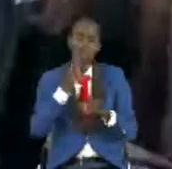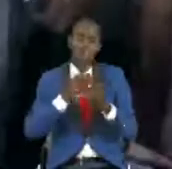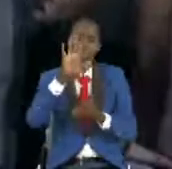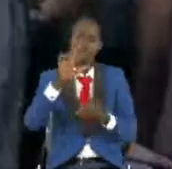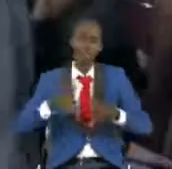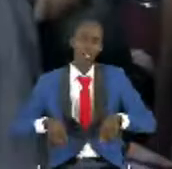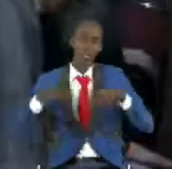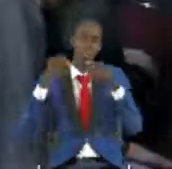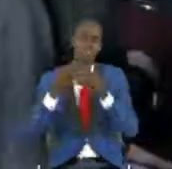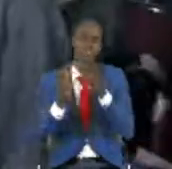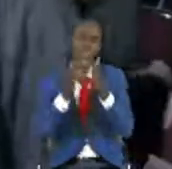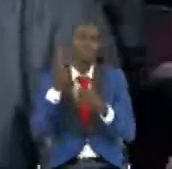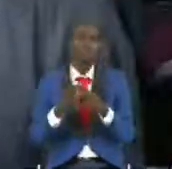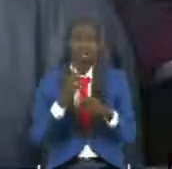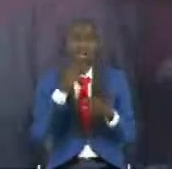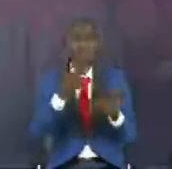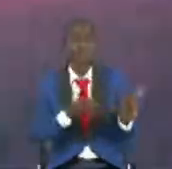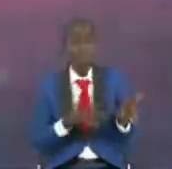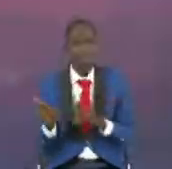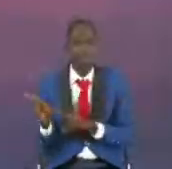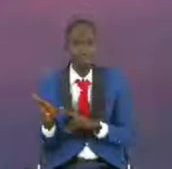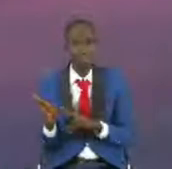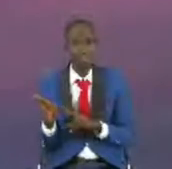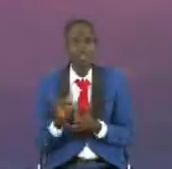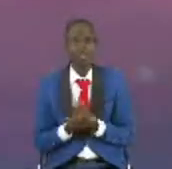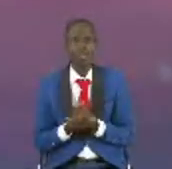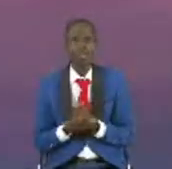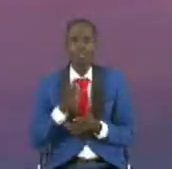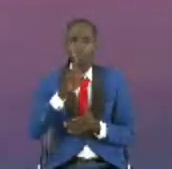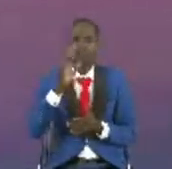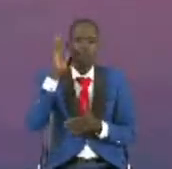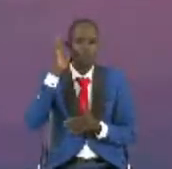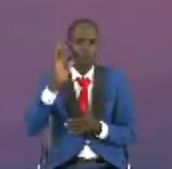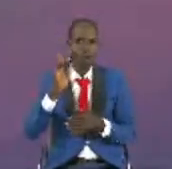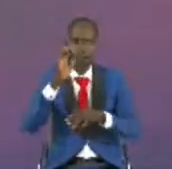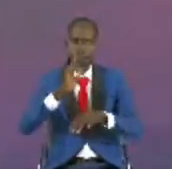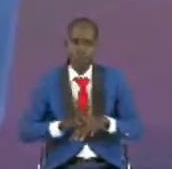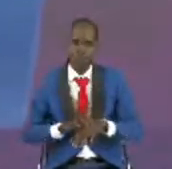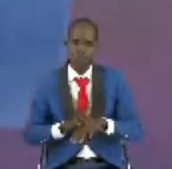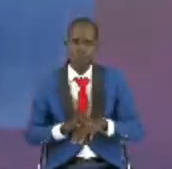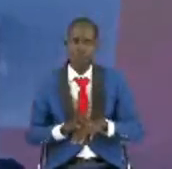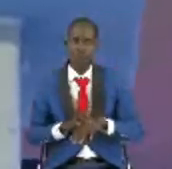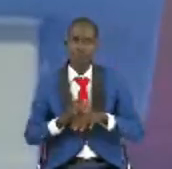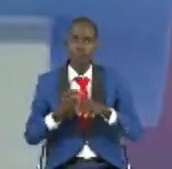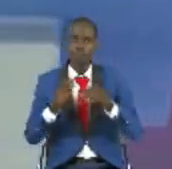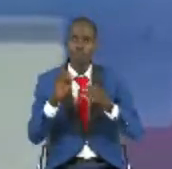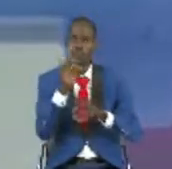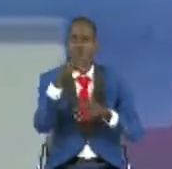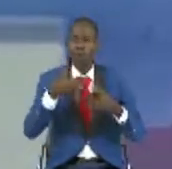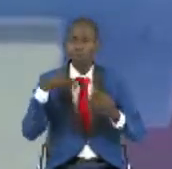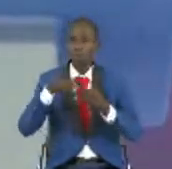bouche. Est-ce que tu es prêt? Mets la main, impose la main là où tu as le